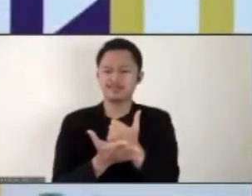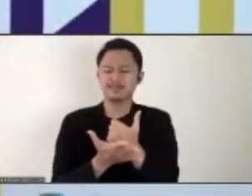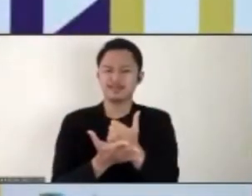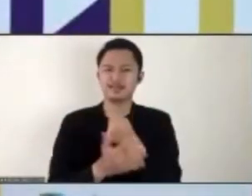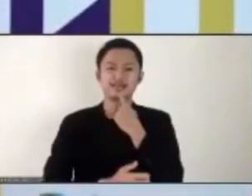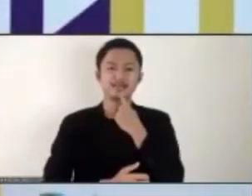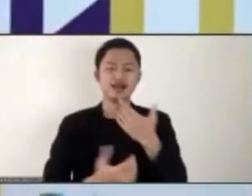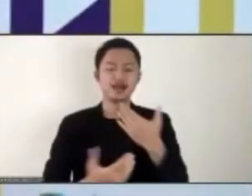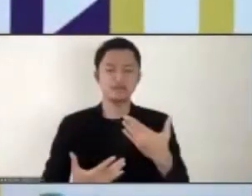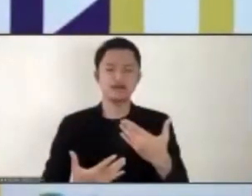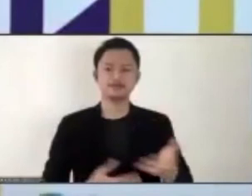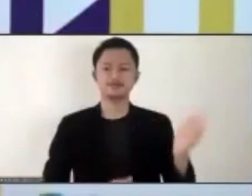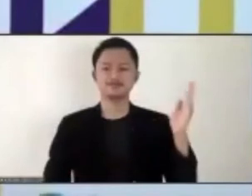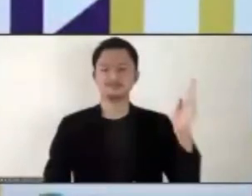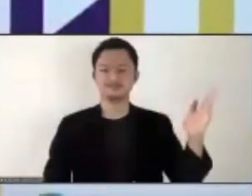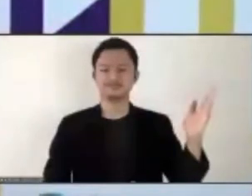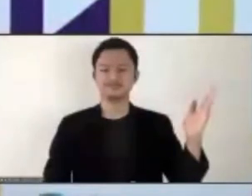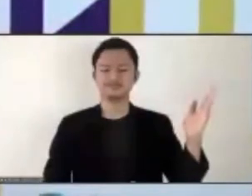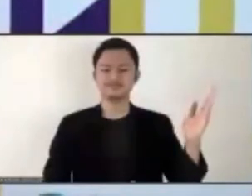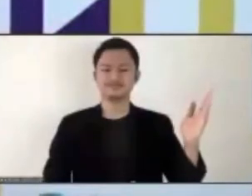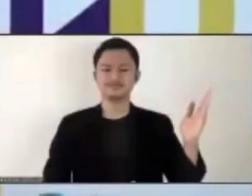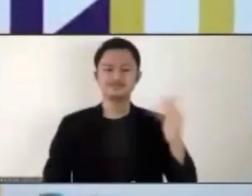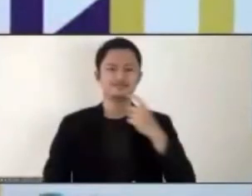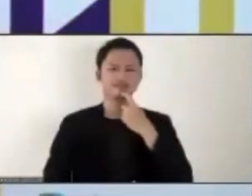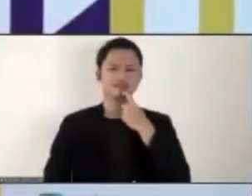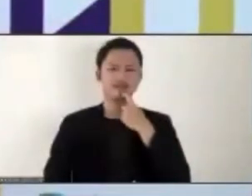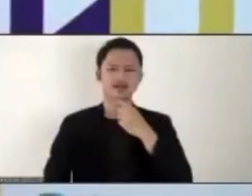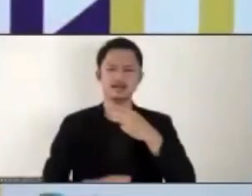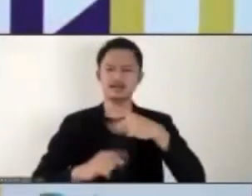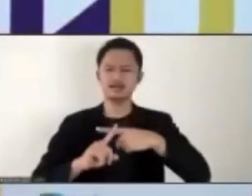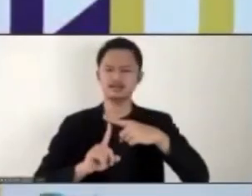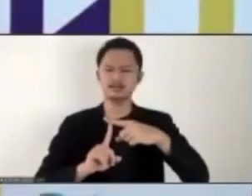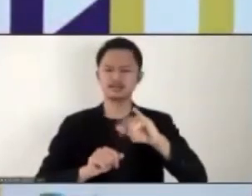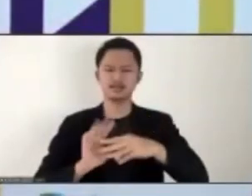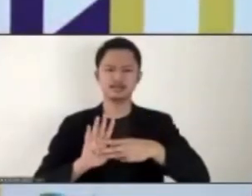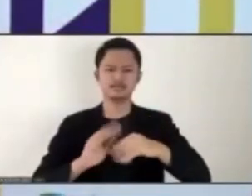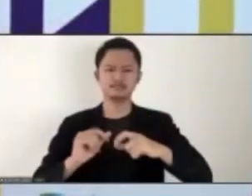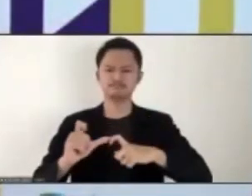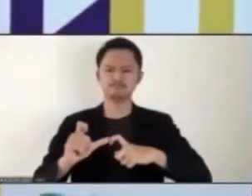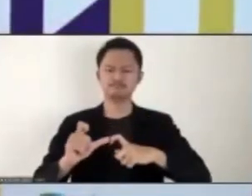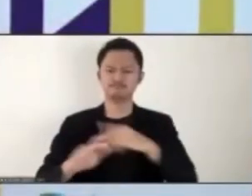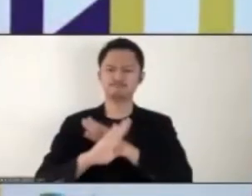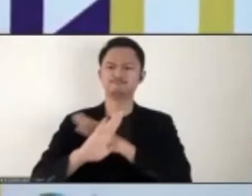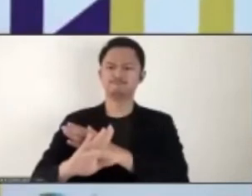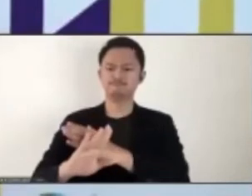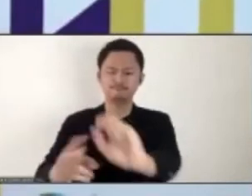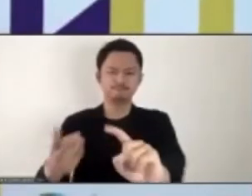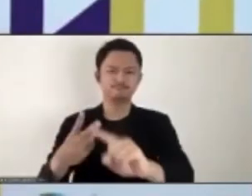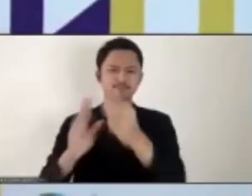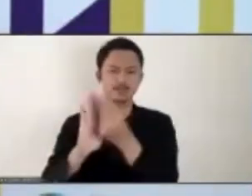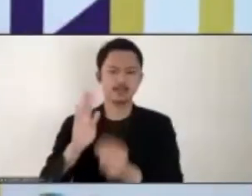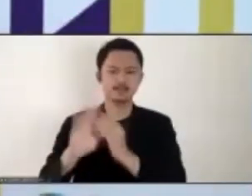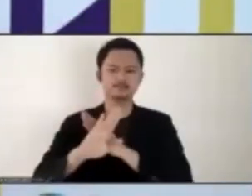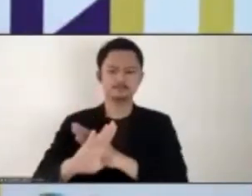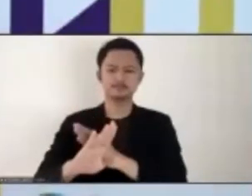tentang bagaimana pencegahan ekstrimisme dari sisi sustainability dari sisi pendanaan juga bersama kita ini